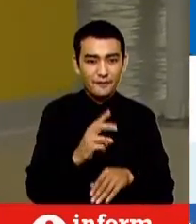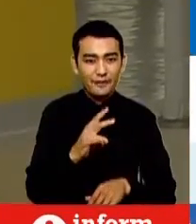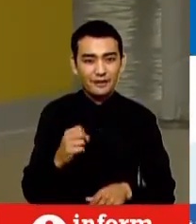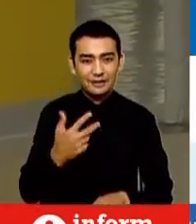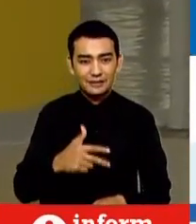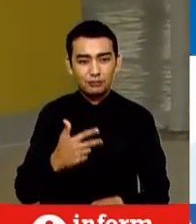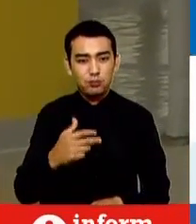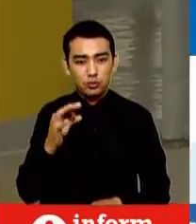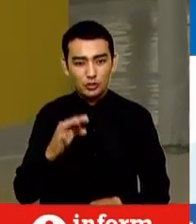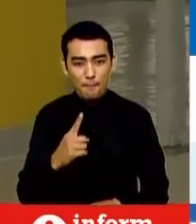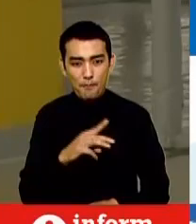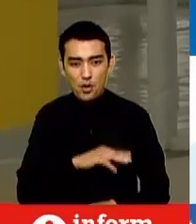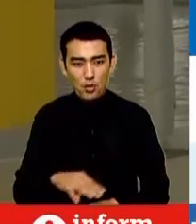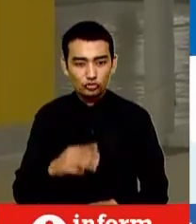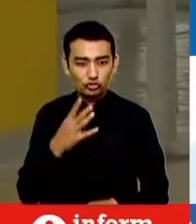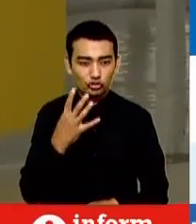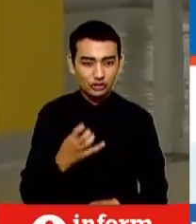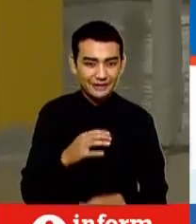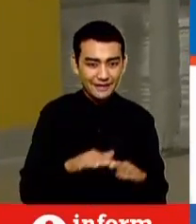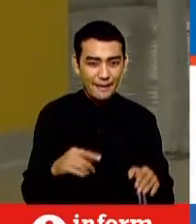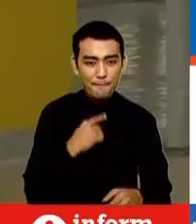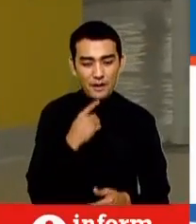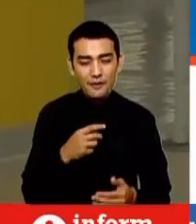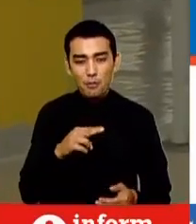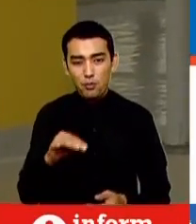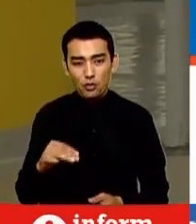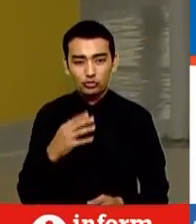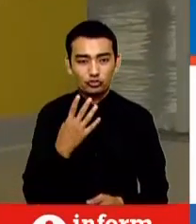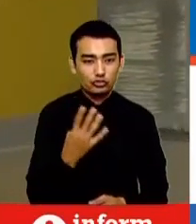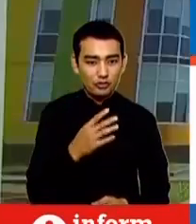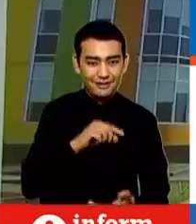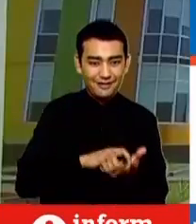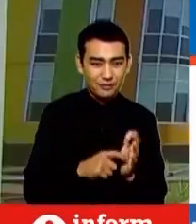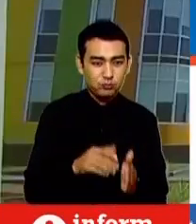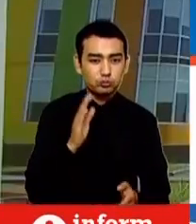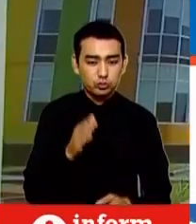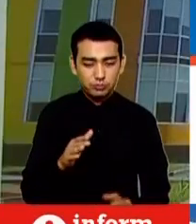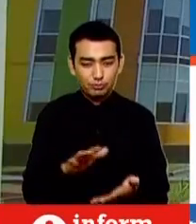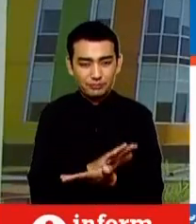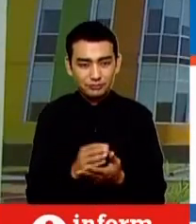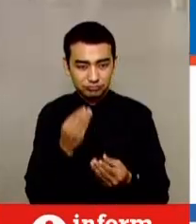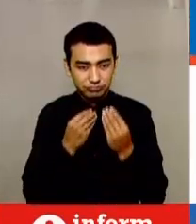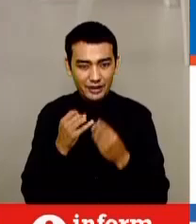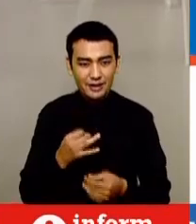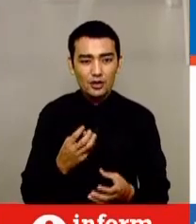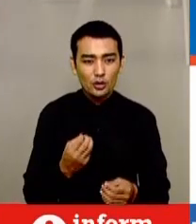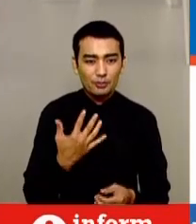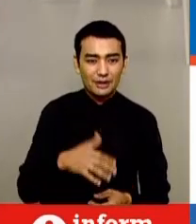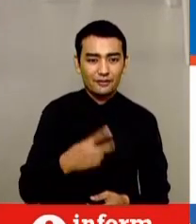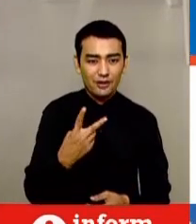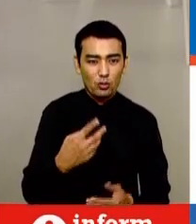миллион четыреста детей учащихся с первого по четвёртый класс будут питаться бесплатно откроются 52 новые школы